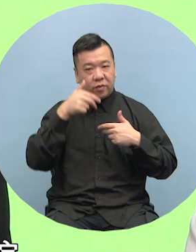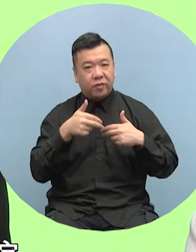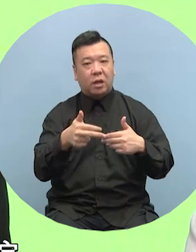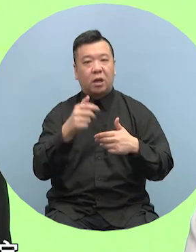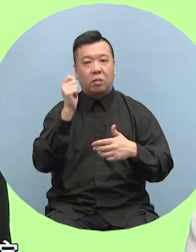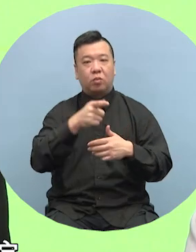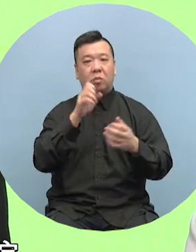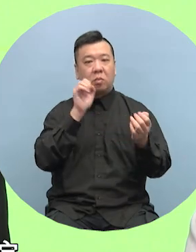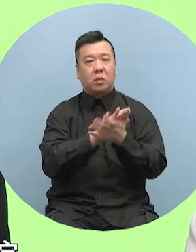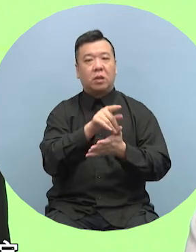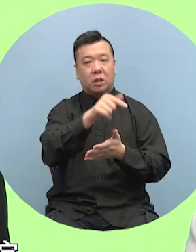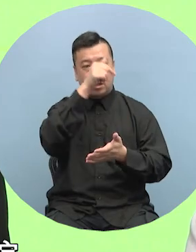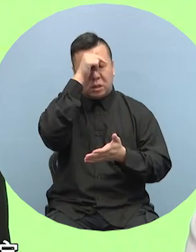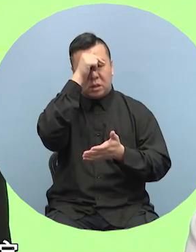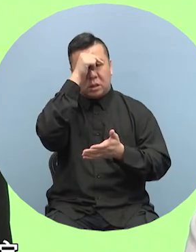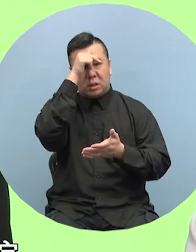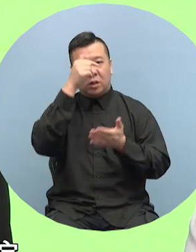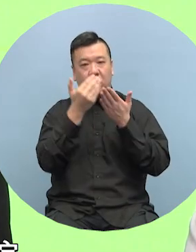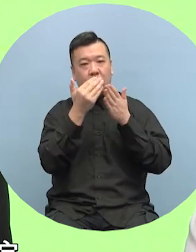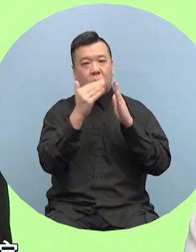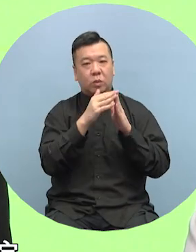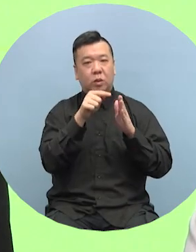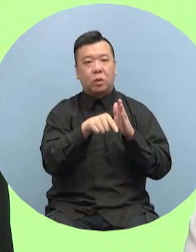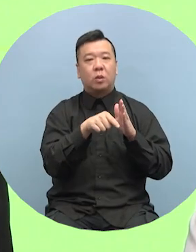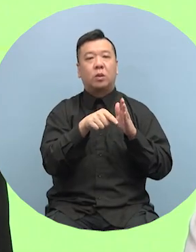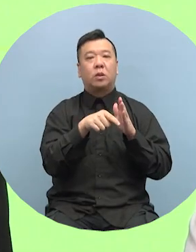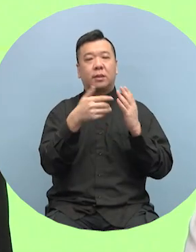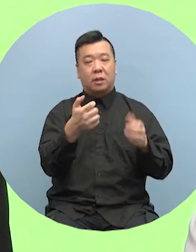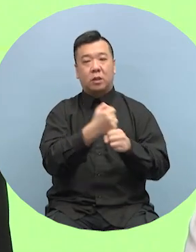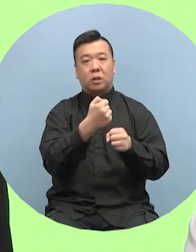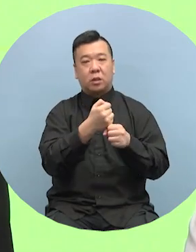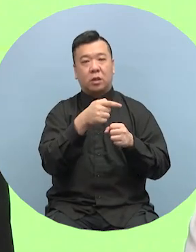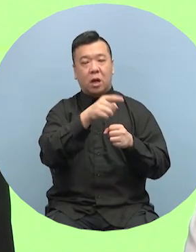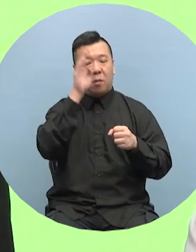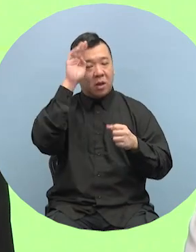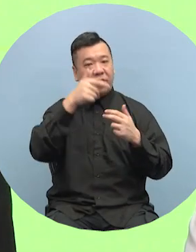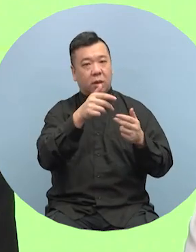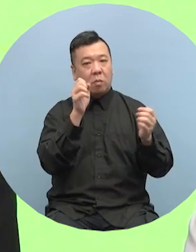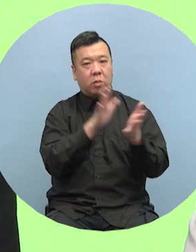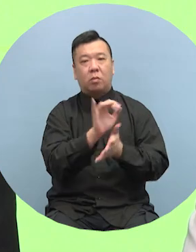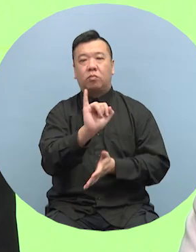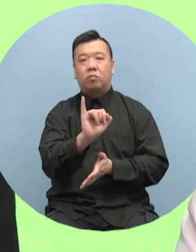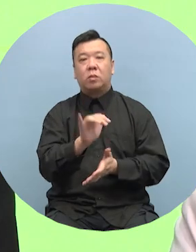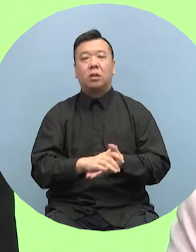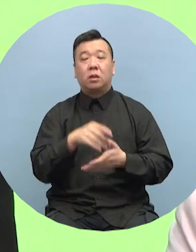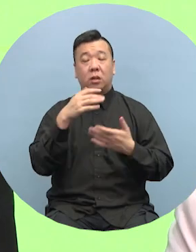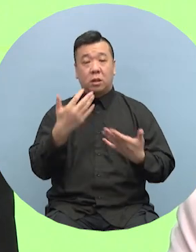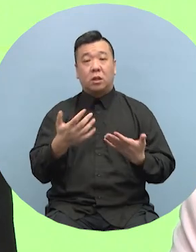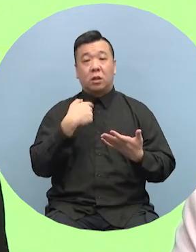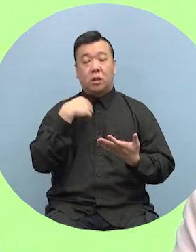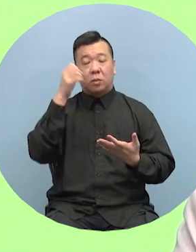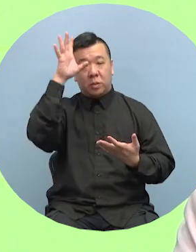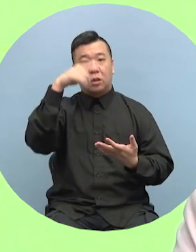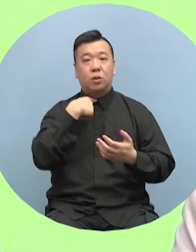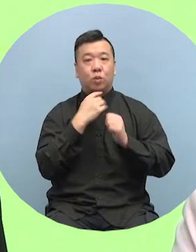會影響現有兩間醫學院嘅現有工作，甚至佢哋未來嘅發展。所以我哋喺呢度咧就提出一個